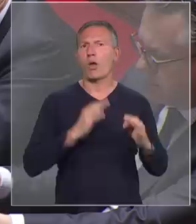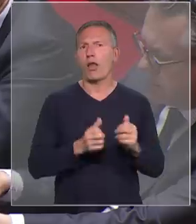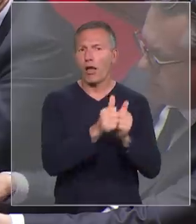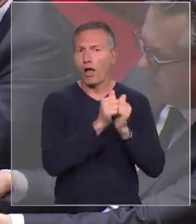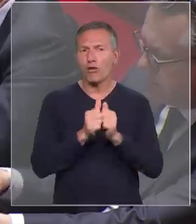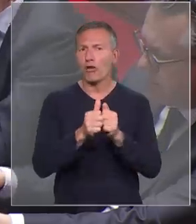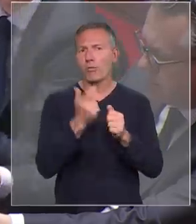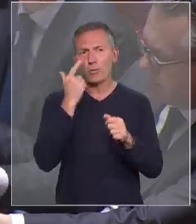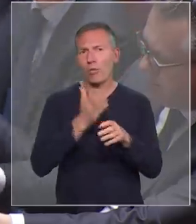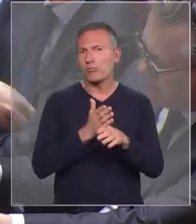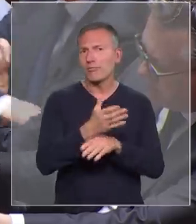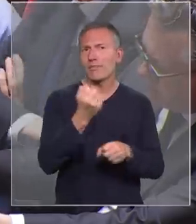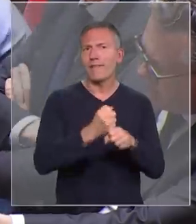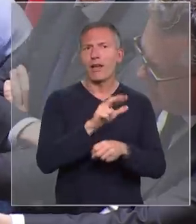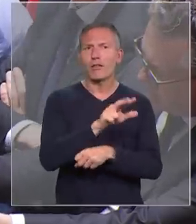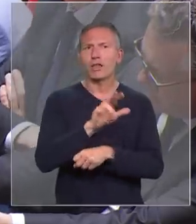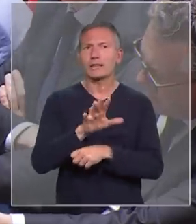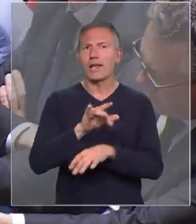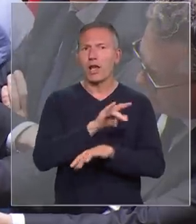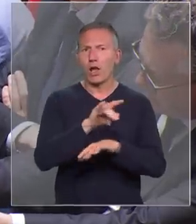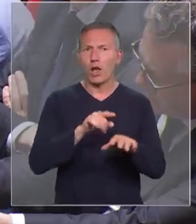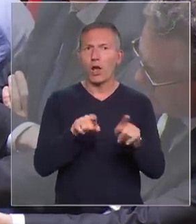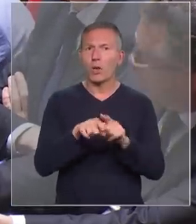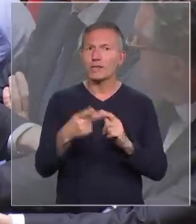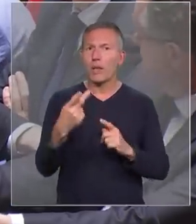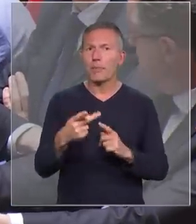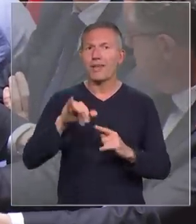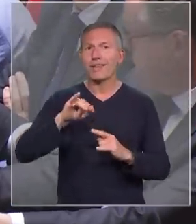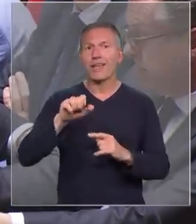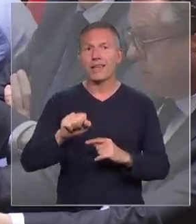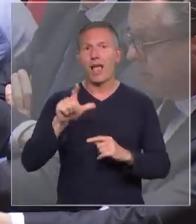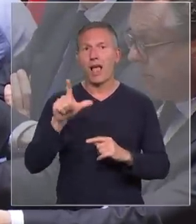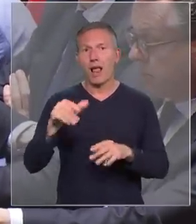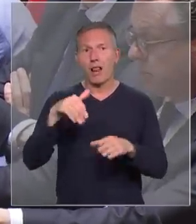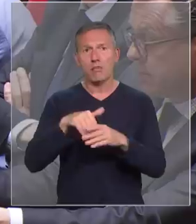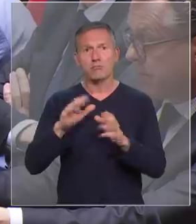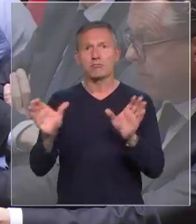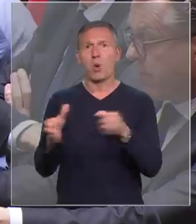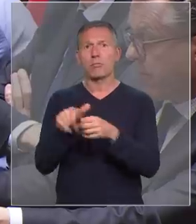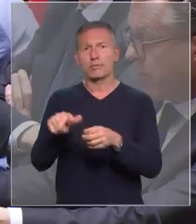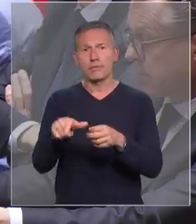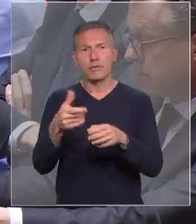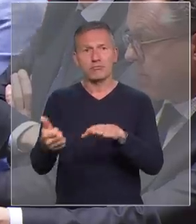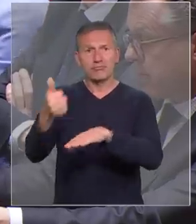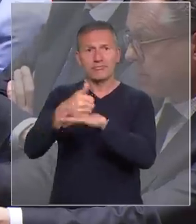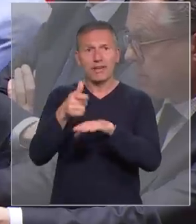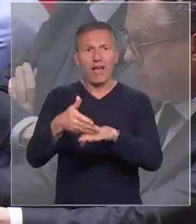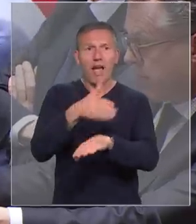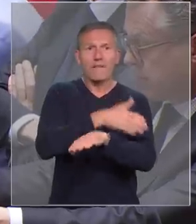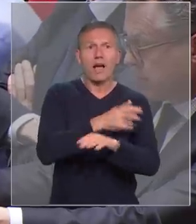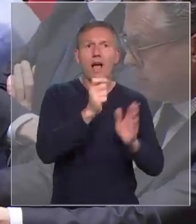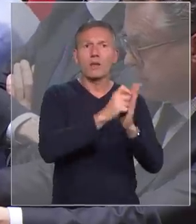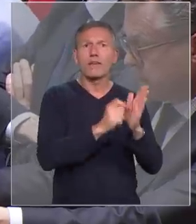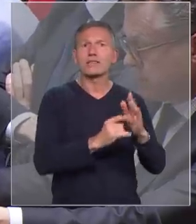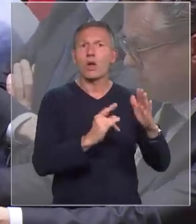les 35 heures. Nous faisons également des PIAL avec Geneviève Darrieussecq, une instance en amont de la notification